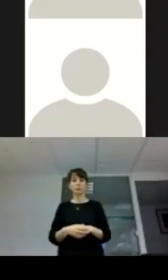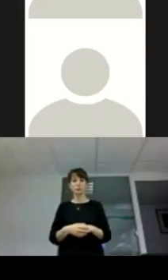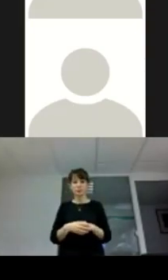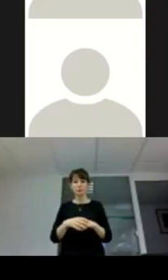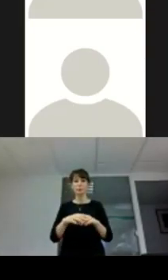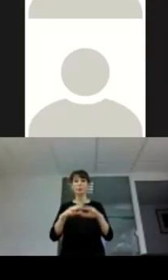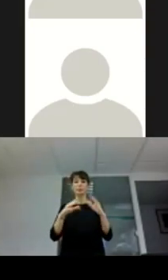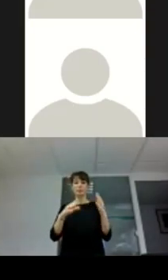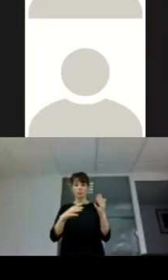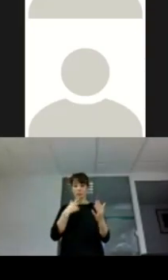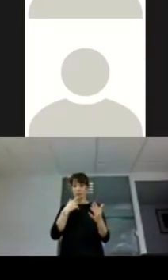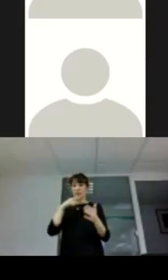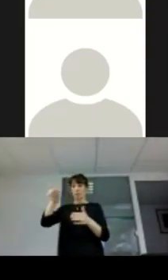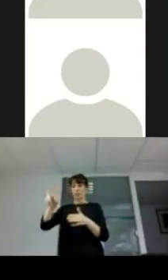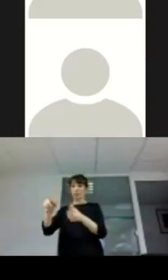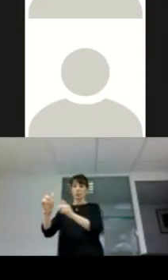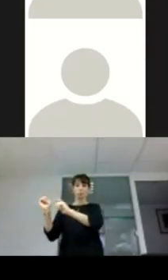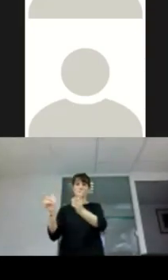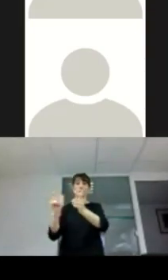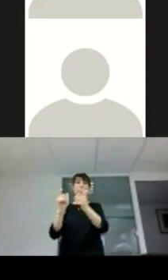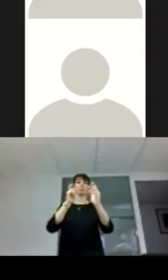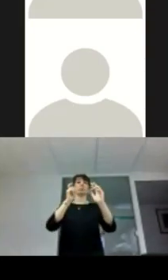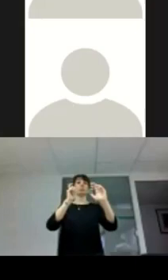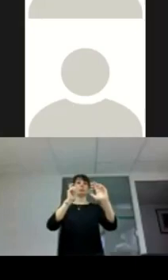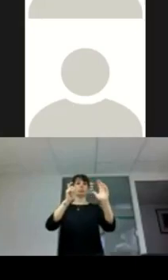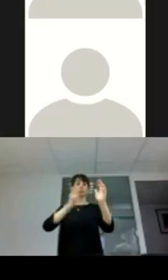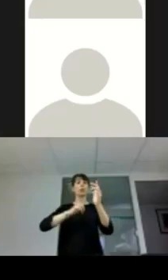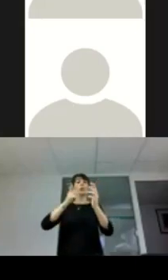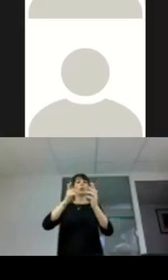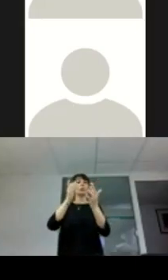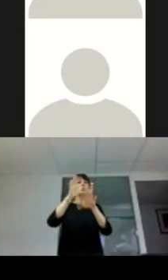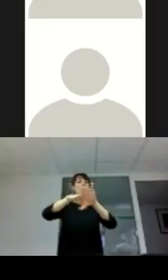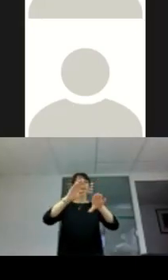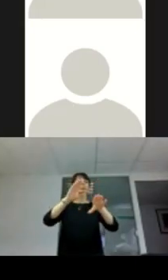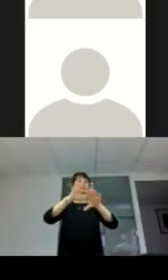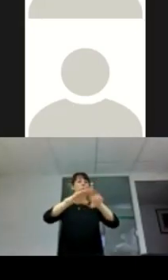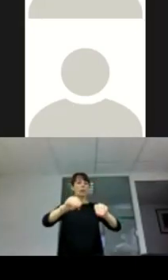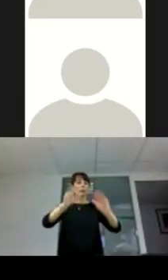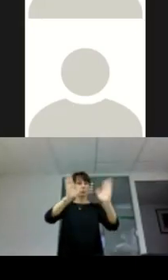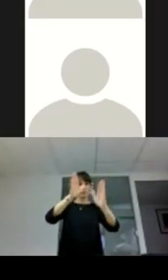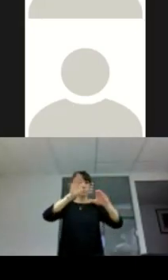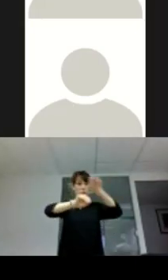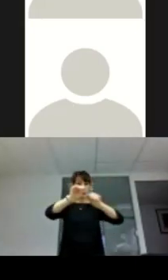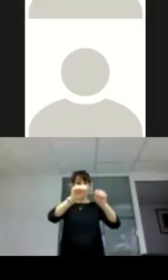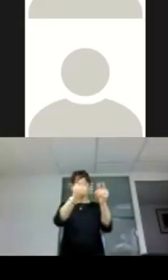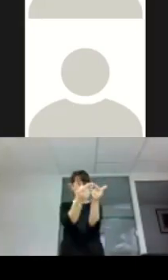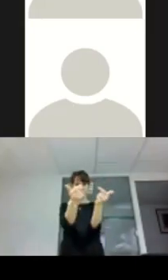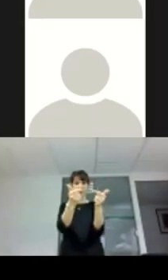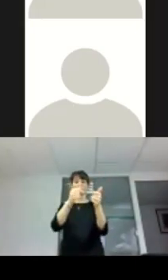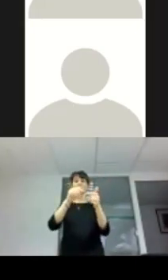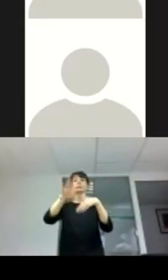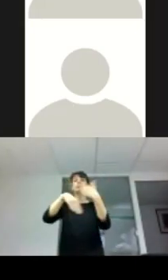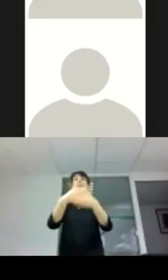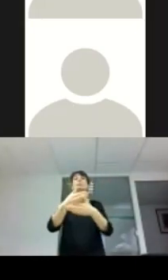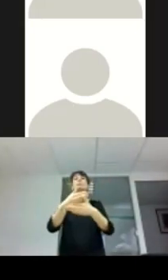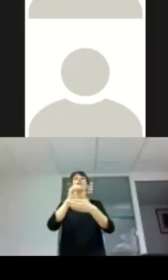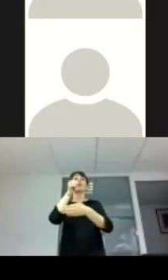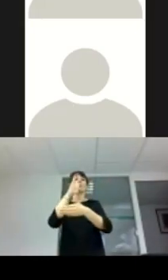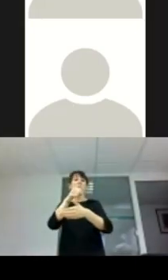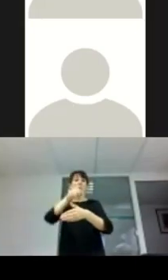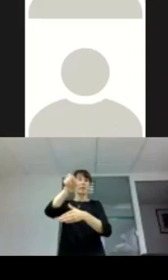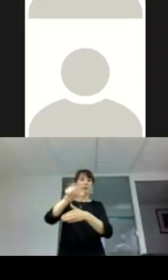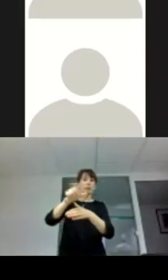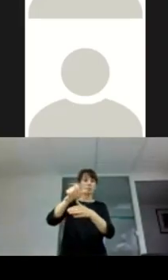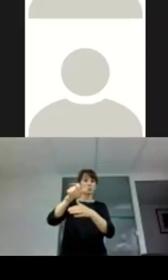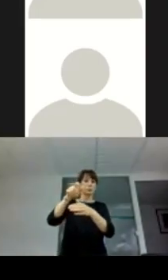enfin, le lendemain ou surlendemain de cette hospitalisation ambulatoire, de cette séance, le patient